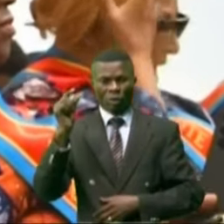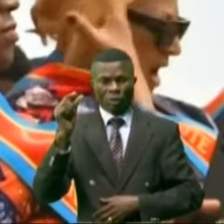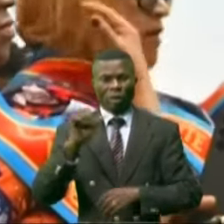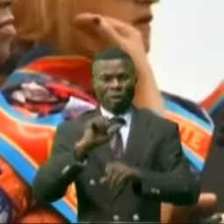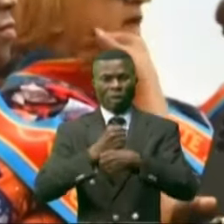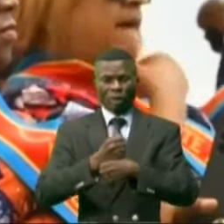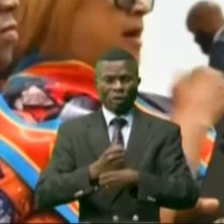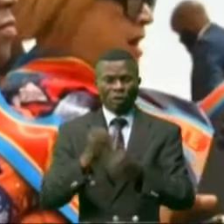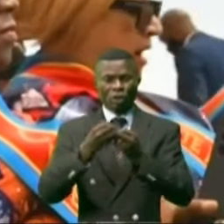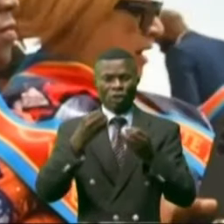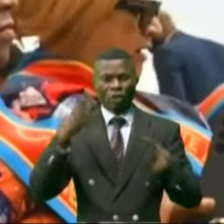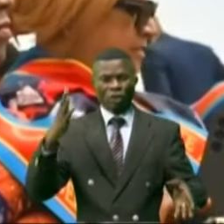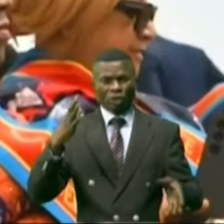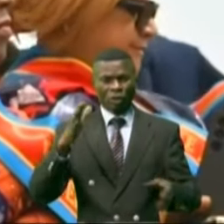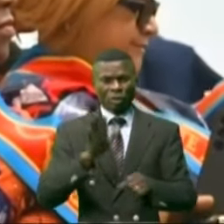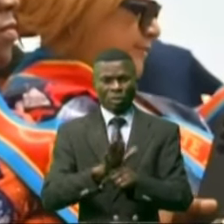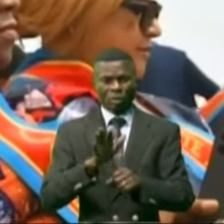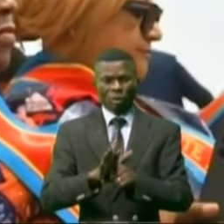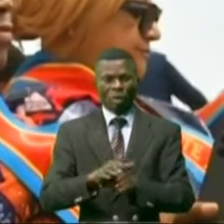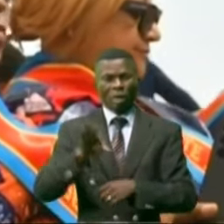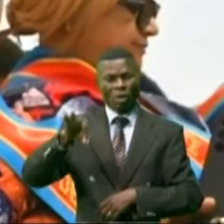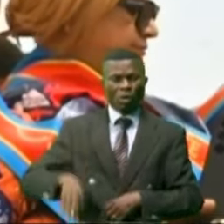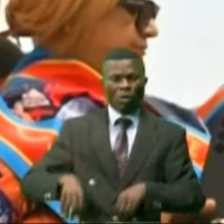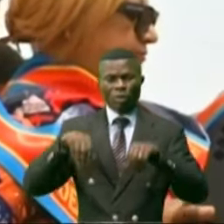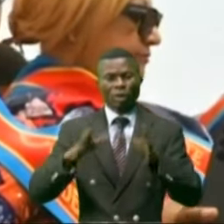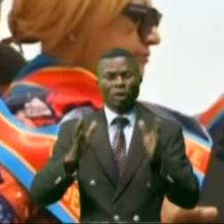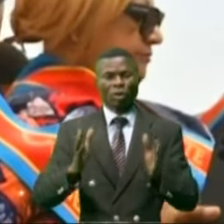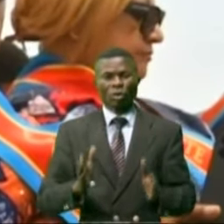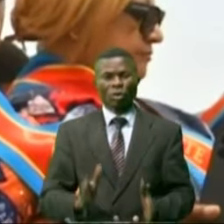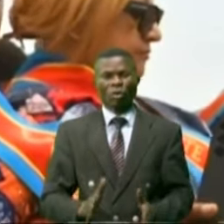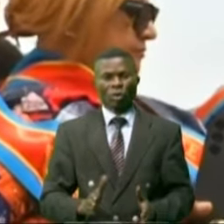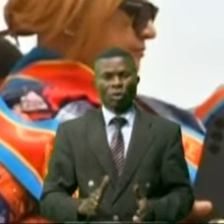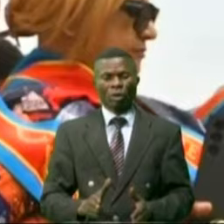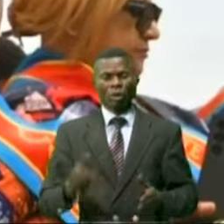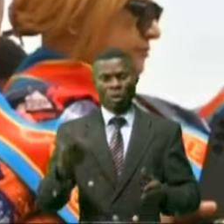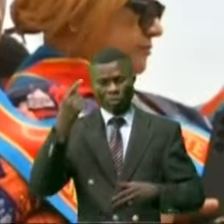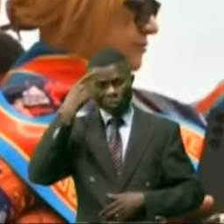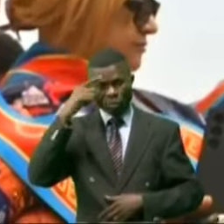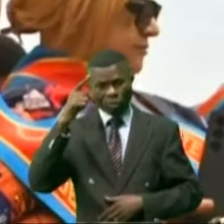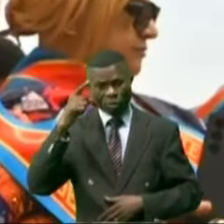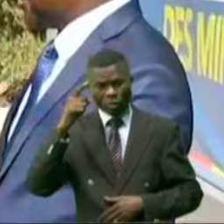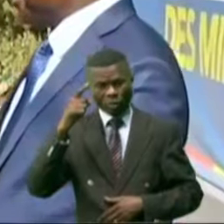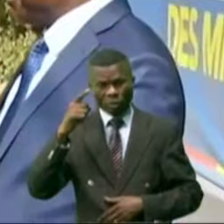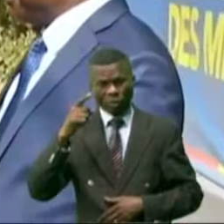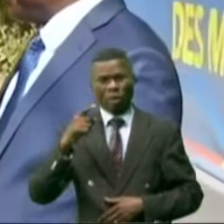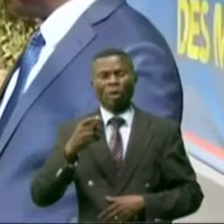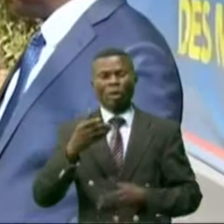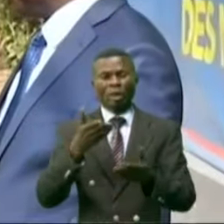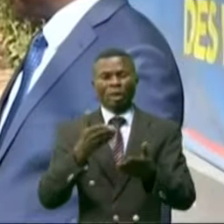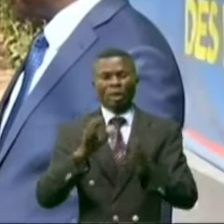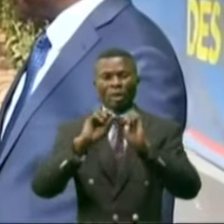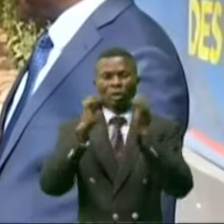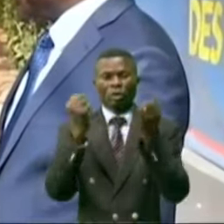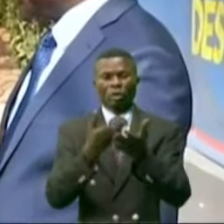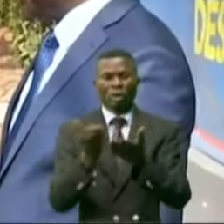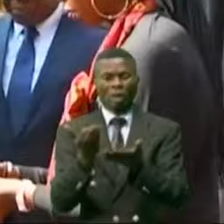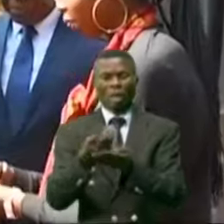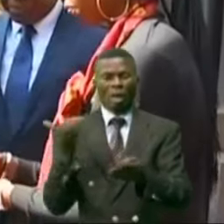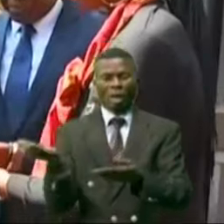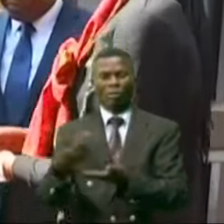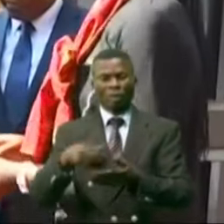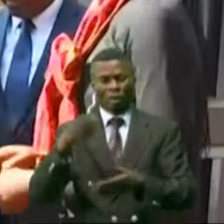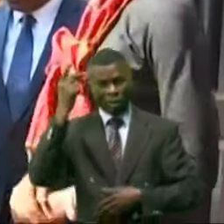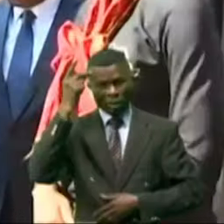des richesses au profit des Congolais grâce à nos minéraux. Avant de regagner Kinshasa, la